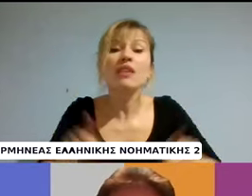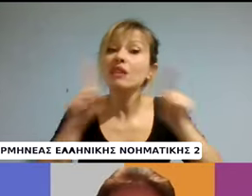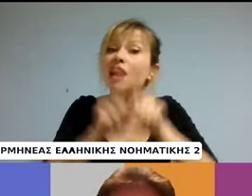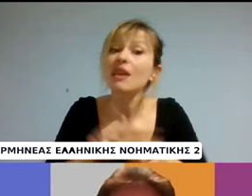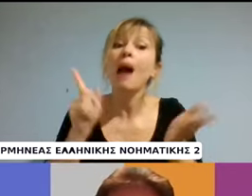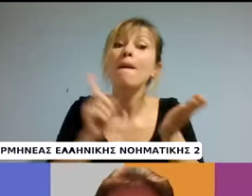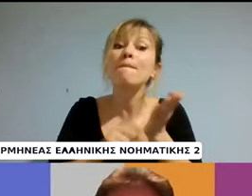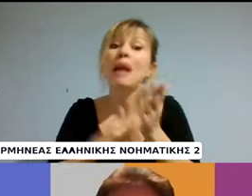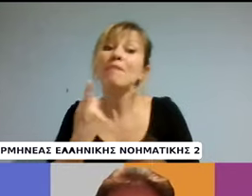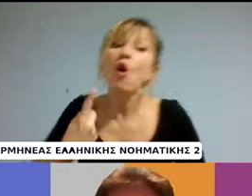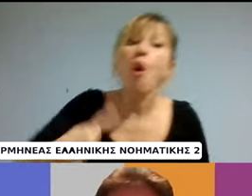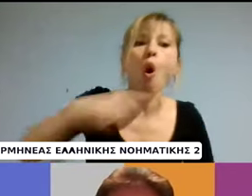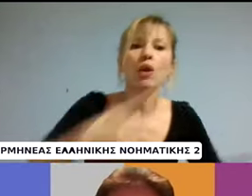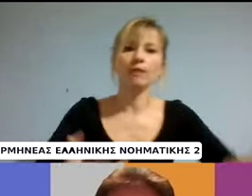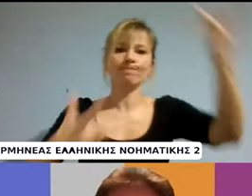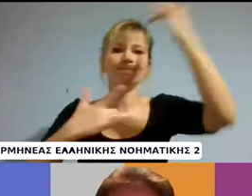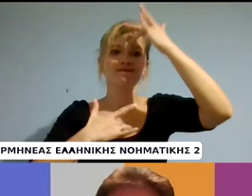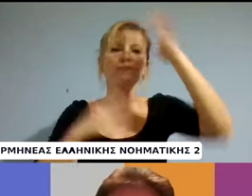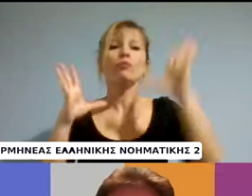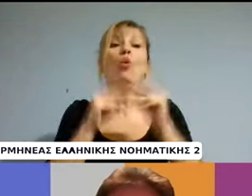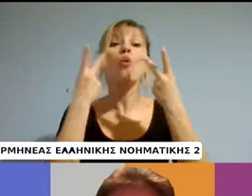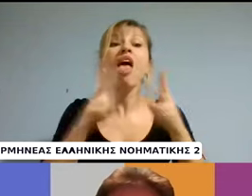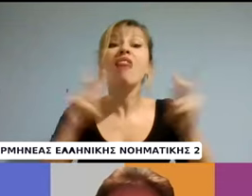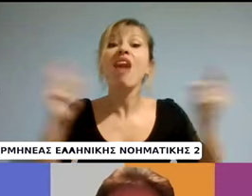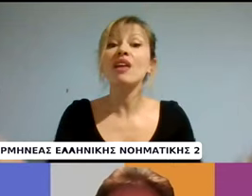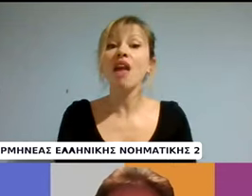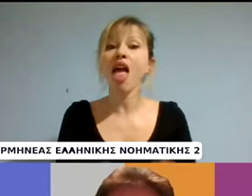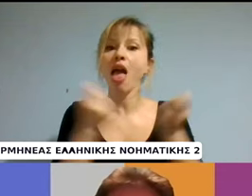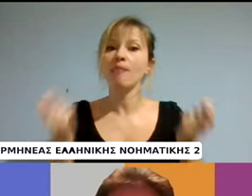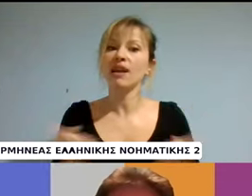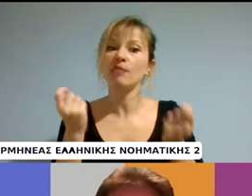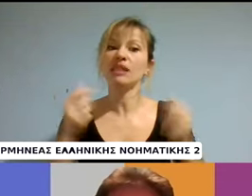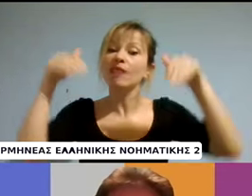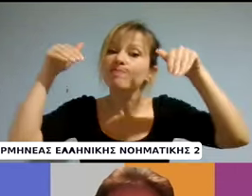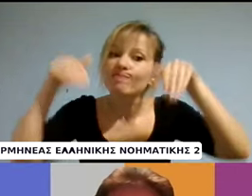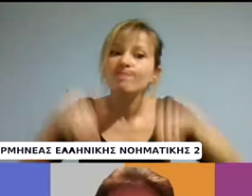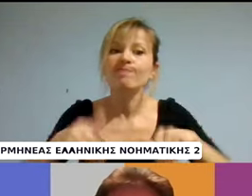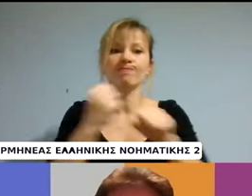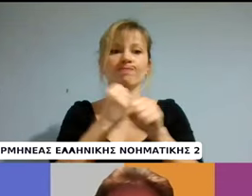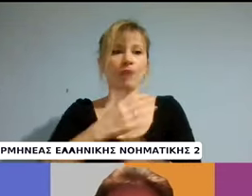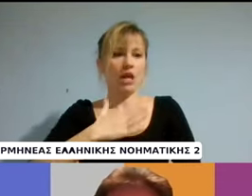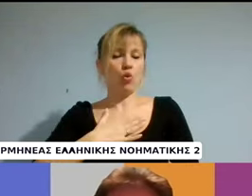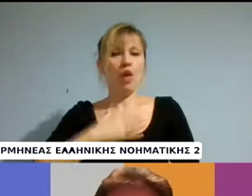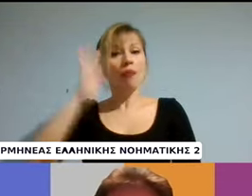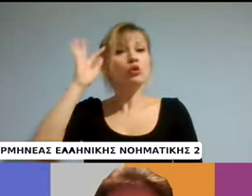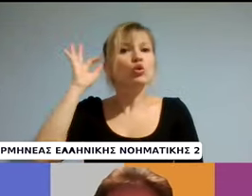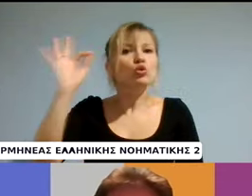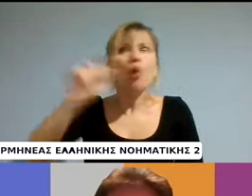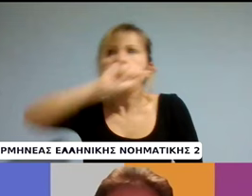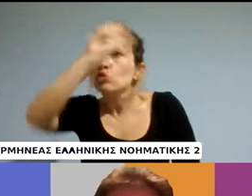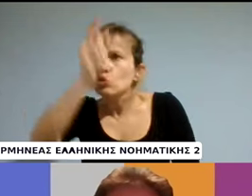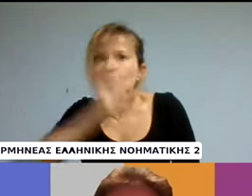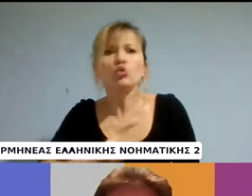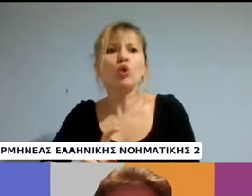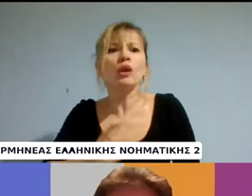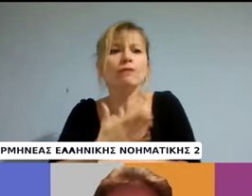μία επαγγελματική συνείδηση και μία κατανόηση του τι σημαίνει βιώσιμη αμοιβή και πώς αυτή η βιώσιμη